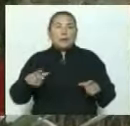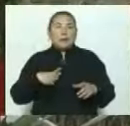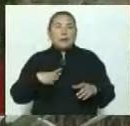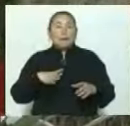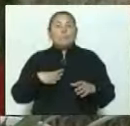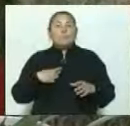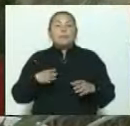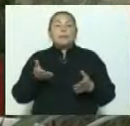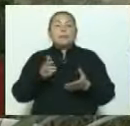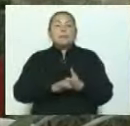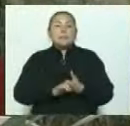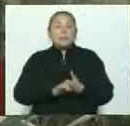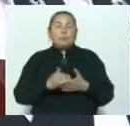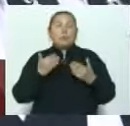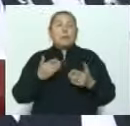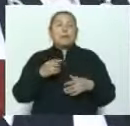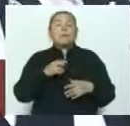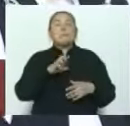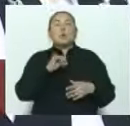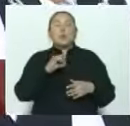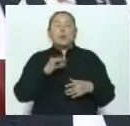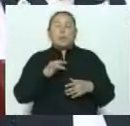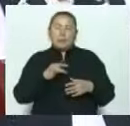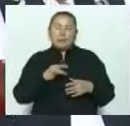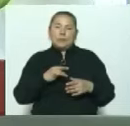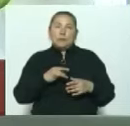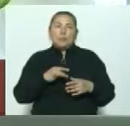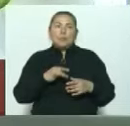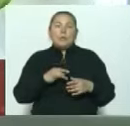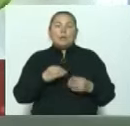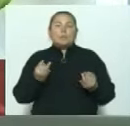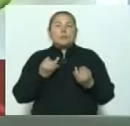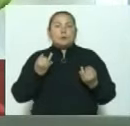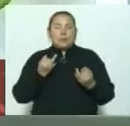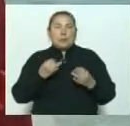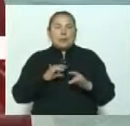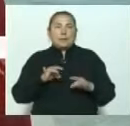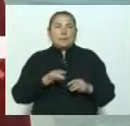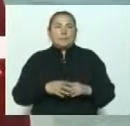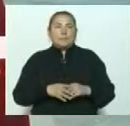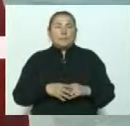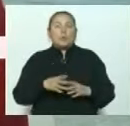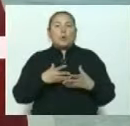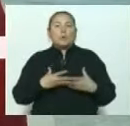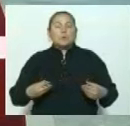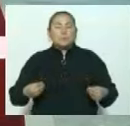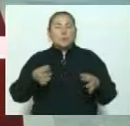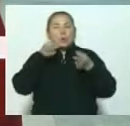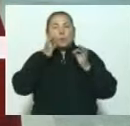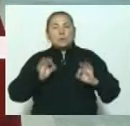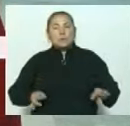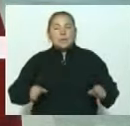егу жолдары таныстырылып, олардың биология және өсімдік шаруашылығына деген қызығушылығы артқан. Көктемгі, күзгі,